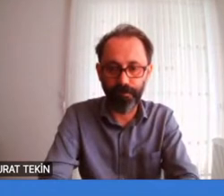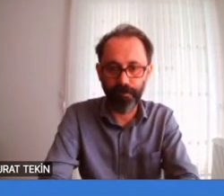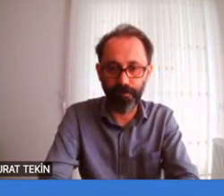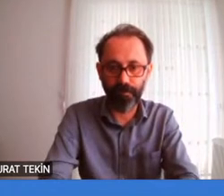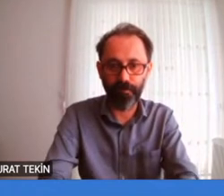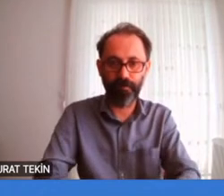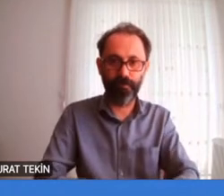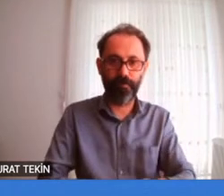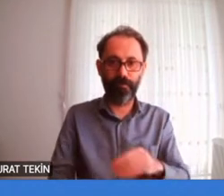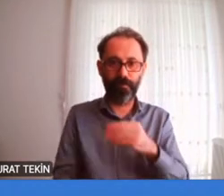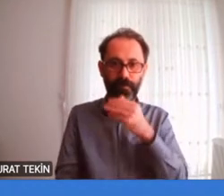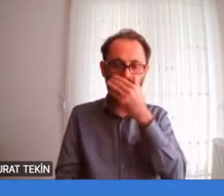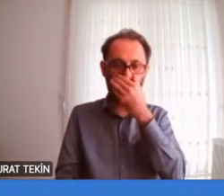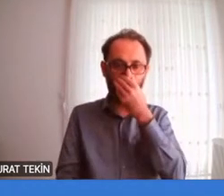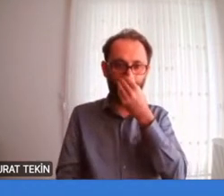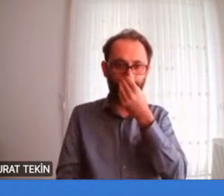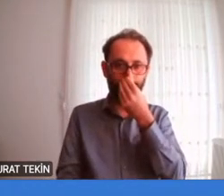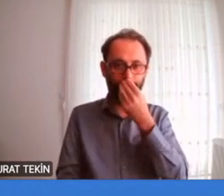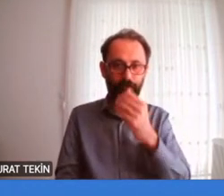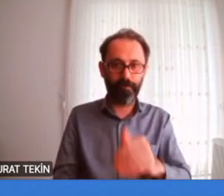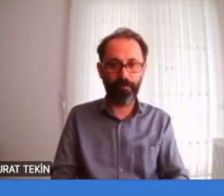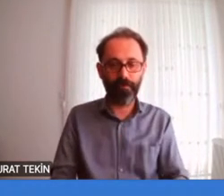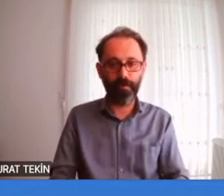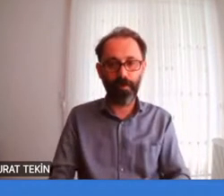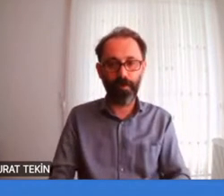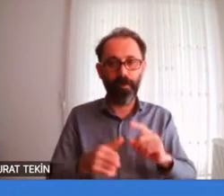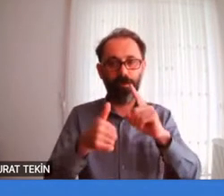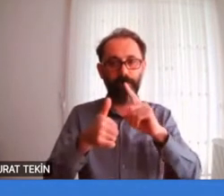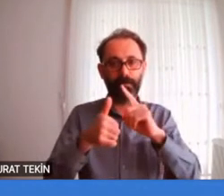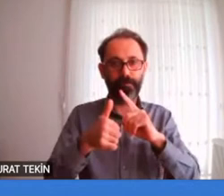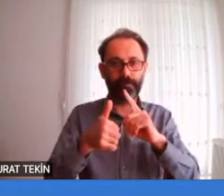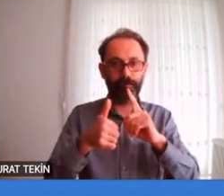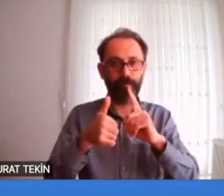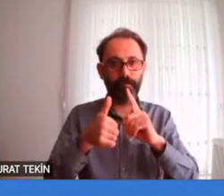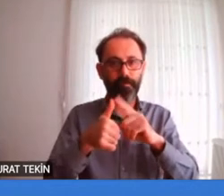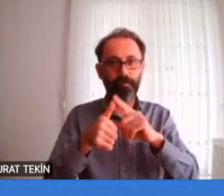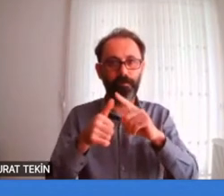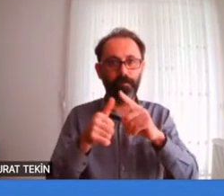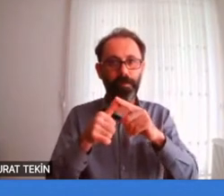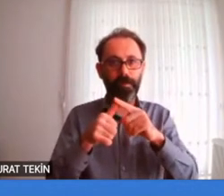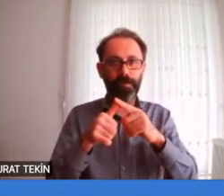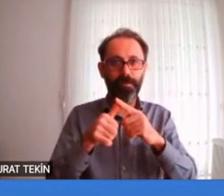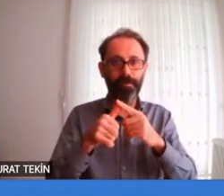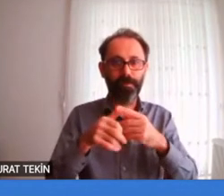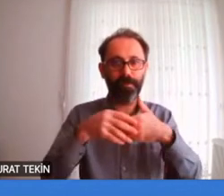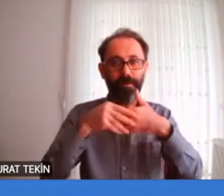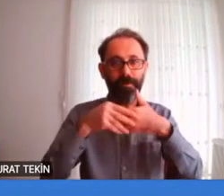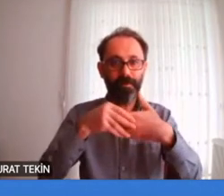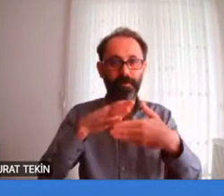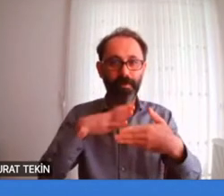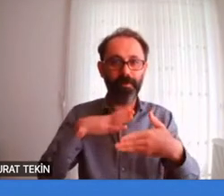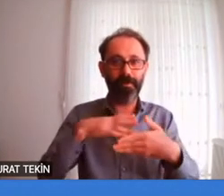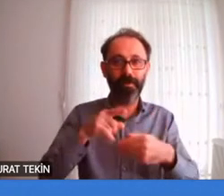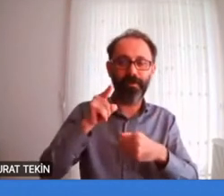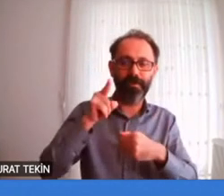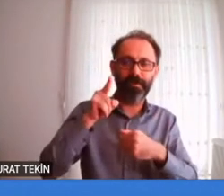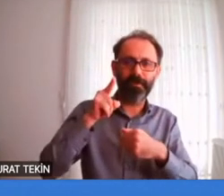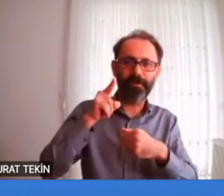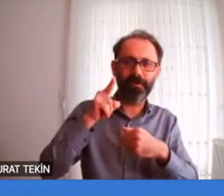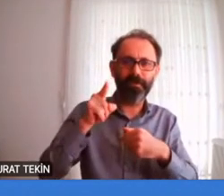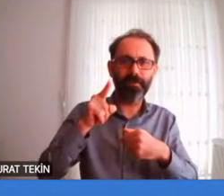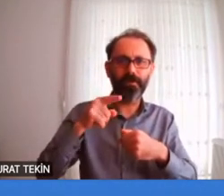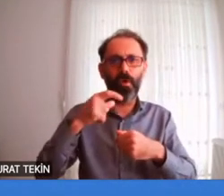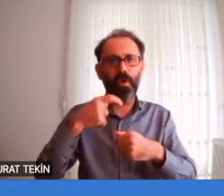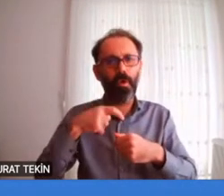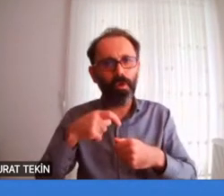daha? Yani aslında bu ilk turu bir tanışma gibi planlıyoruz biz. Sizin anladığım kadarıyla çok özel